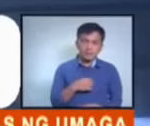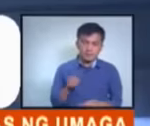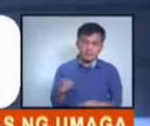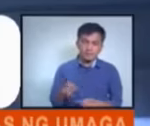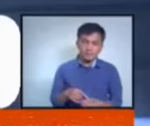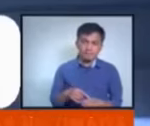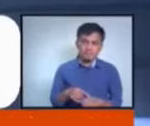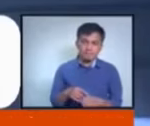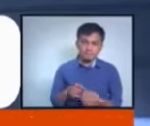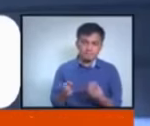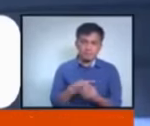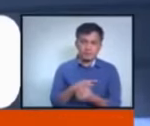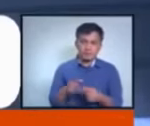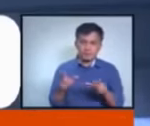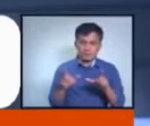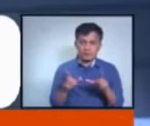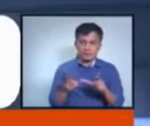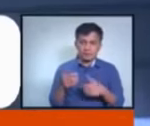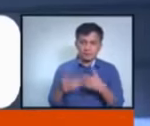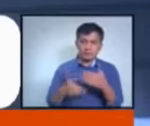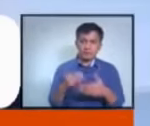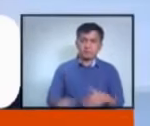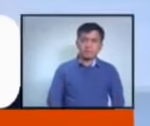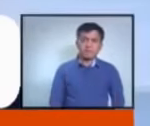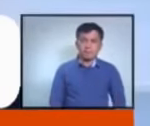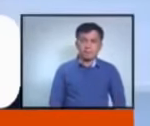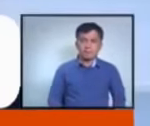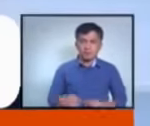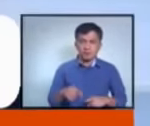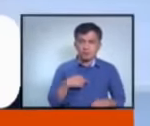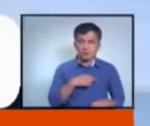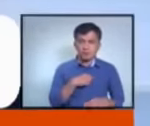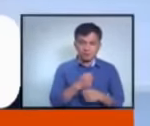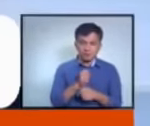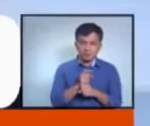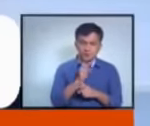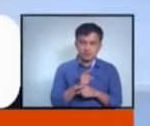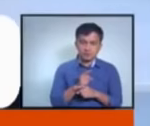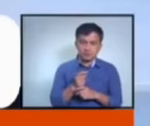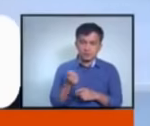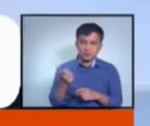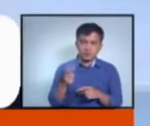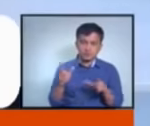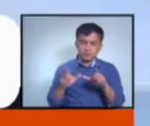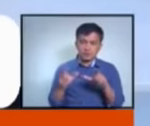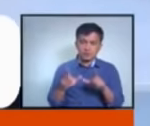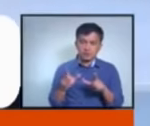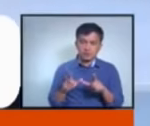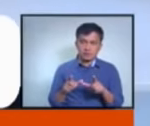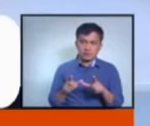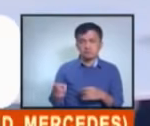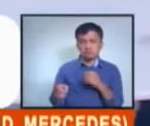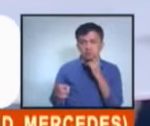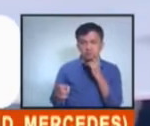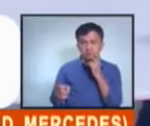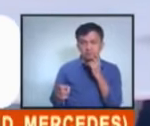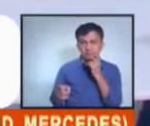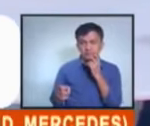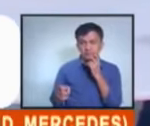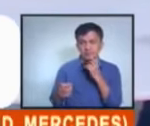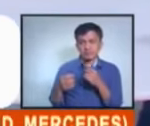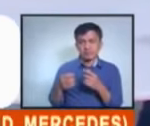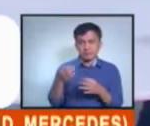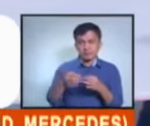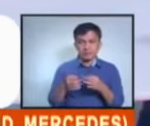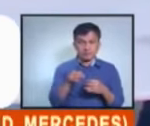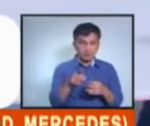sumagot, matatanggal siya ng lisensya. Proseso lang po yan. Pero we will make sure matatanggalan siya. At kahit anong mangyari, matatanggalan siya, sir. Maliban na lang kung